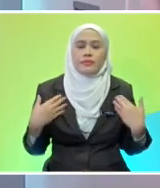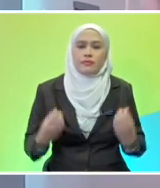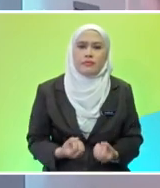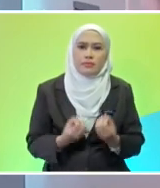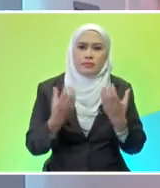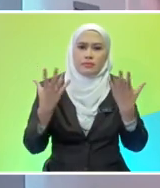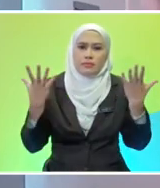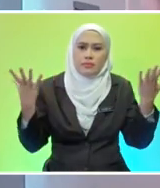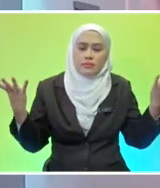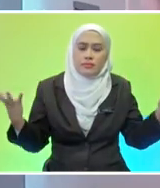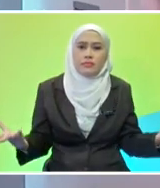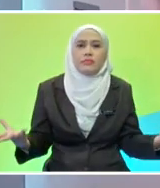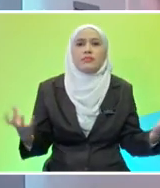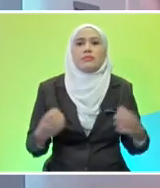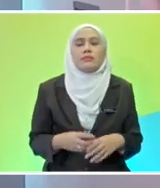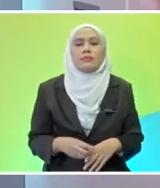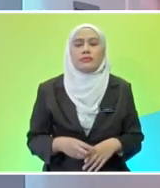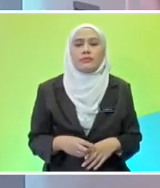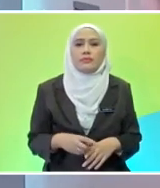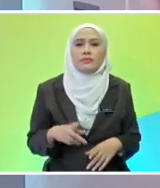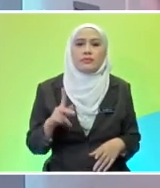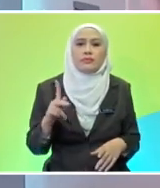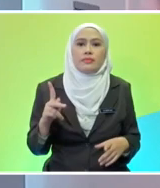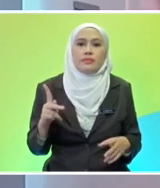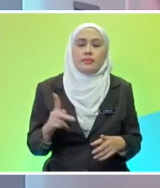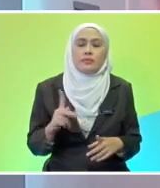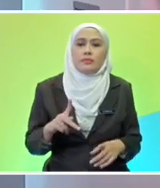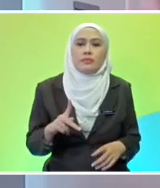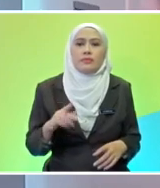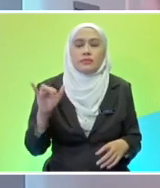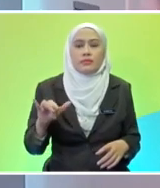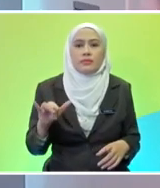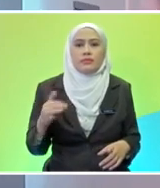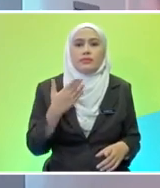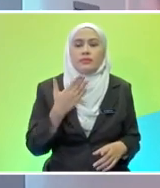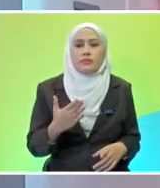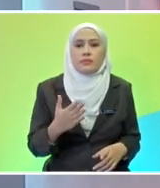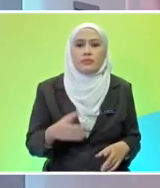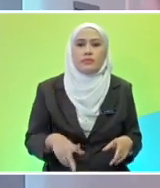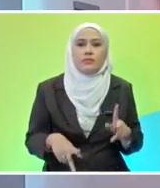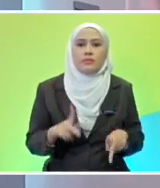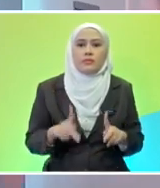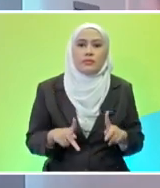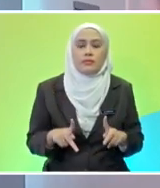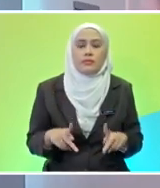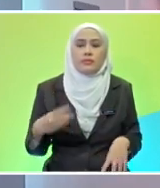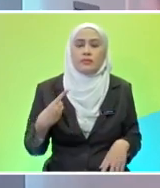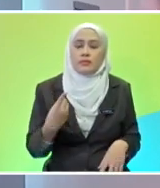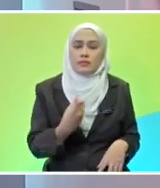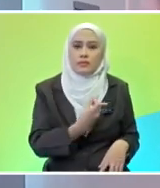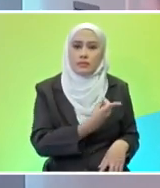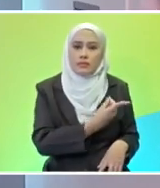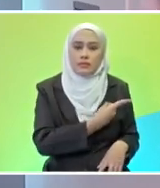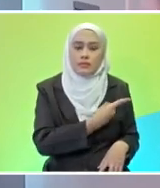ada banyak kesan-kesan yang baik. Okey, kelebihan-kelebihan apabila kita melaksanakan aktiviti fizikal